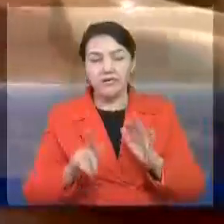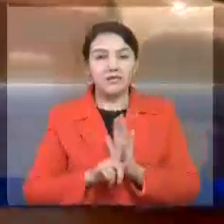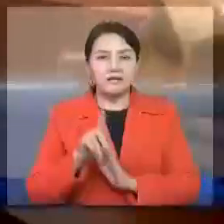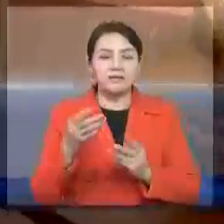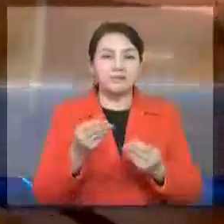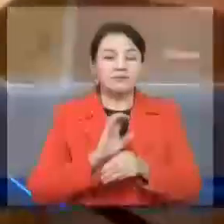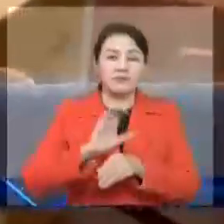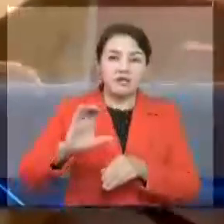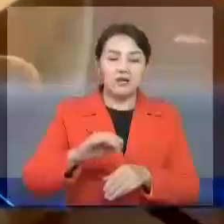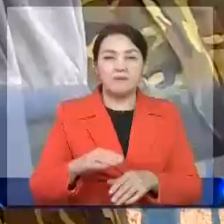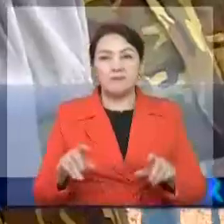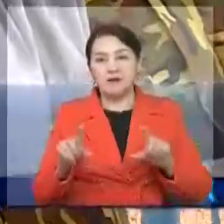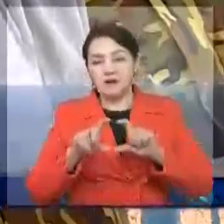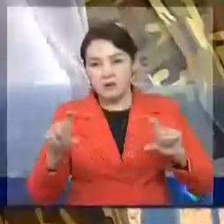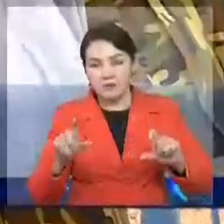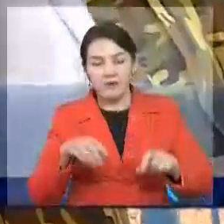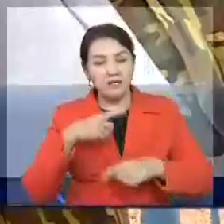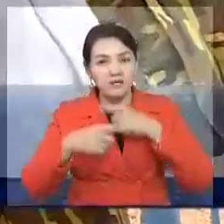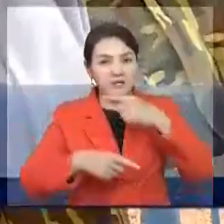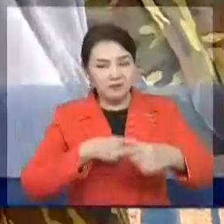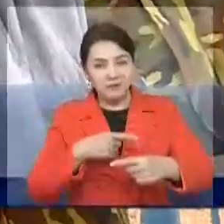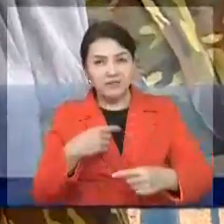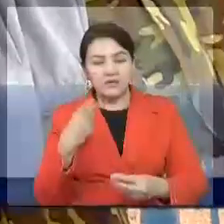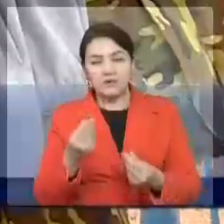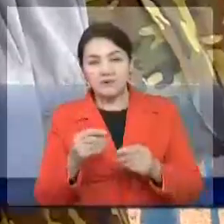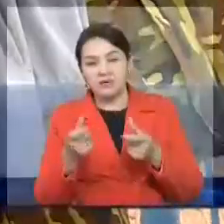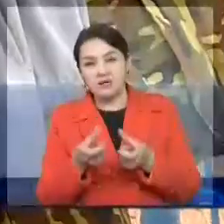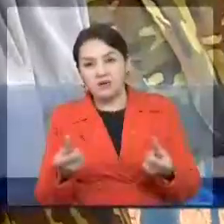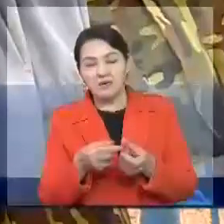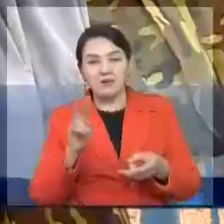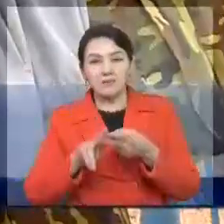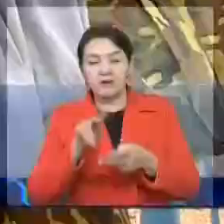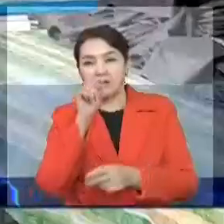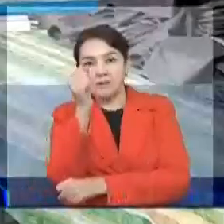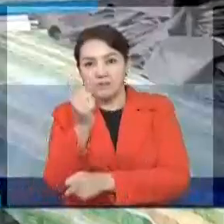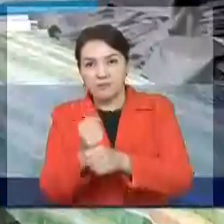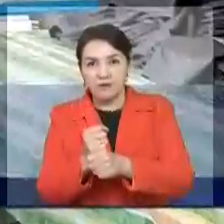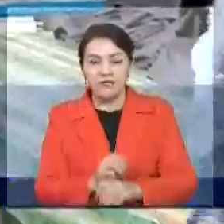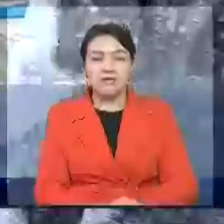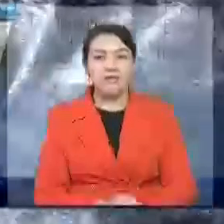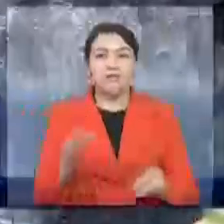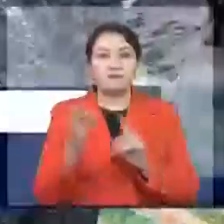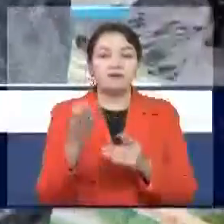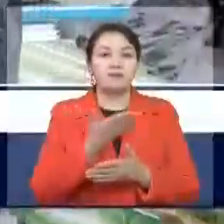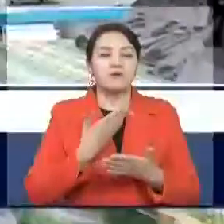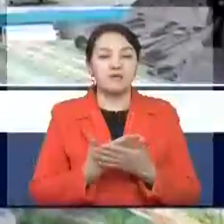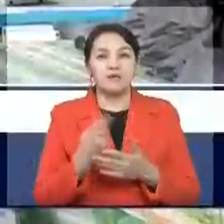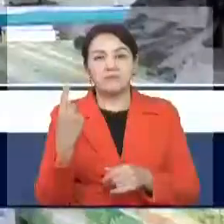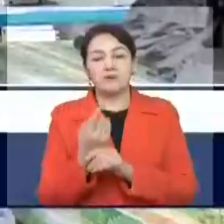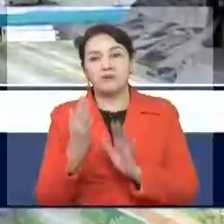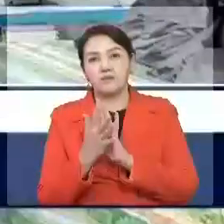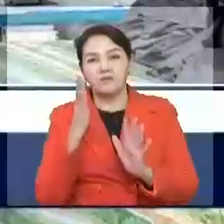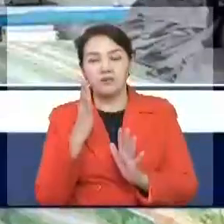деньги перечисляют на счет учреждения. Далее они поступают на личные карточки осужденных работников. Цель нашего мероприятия – это в первую